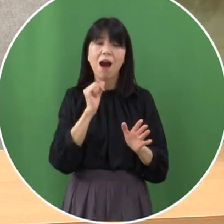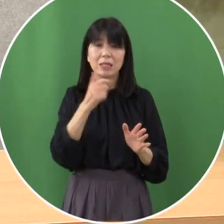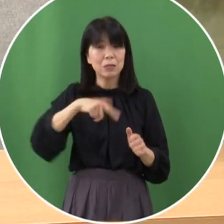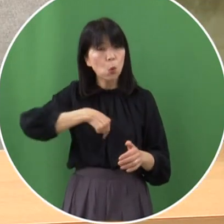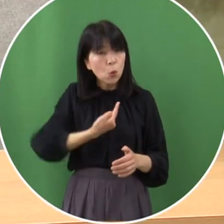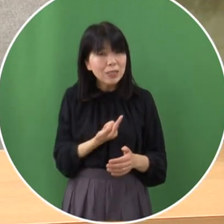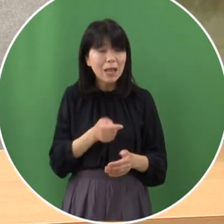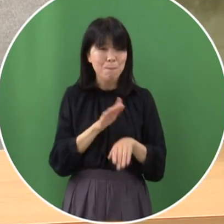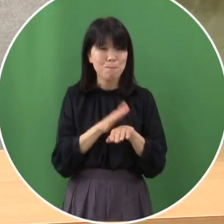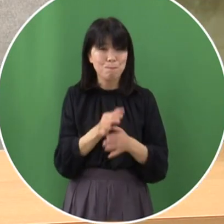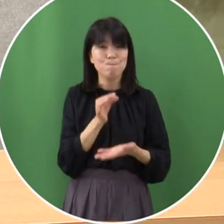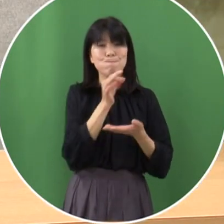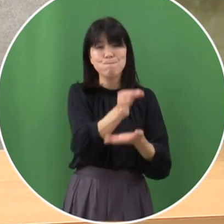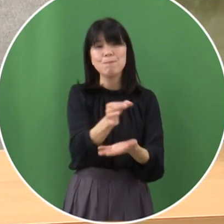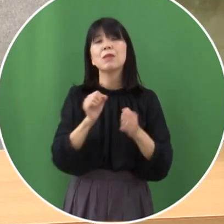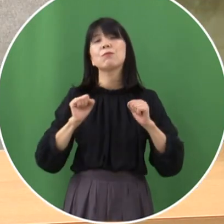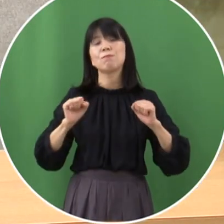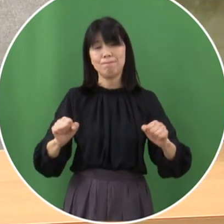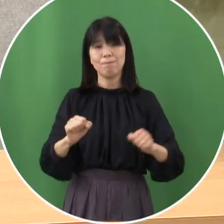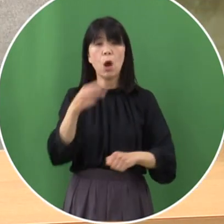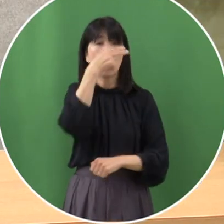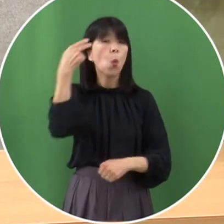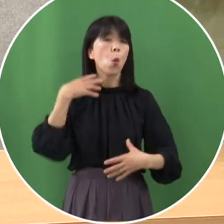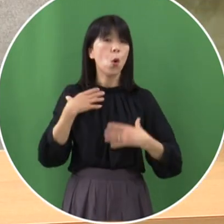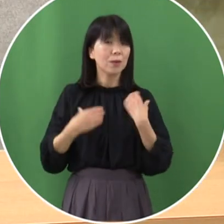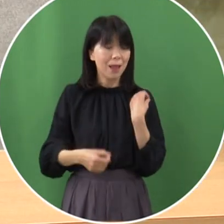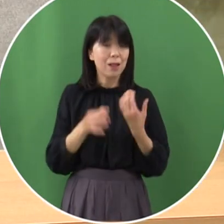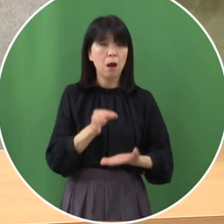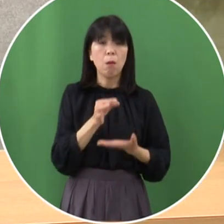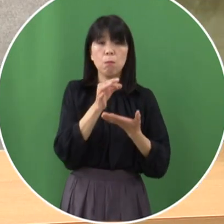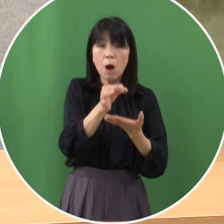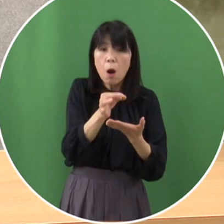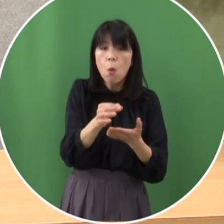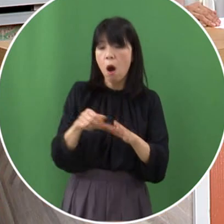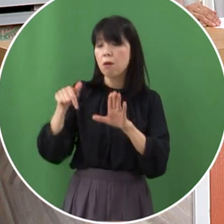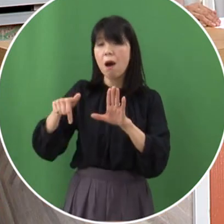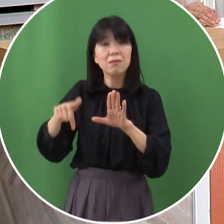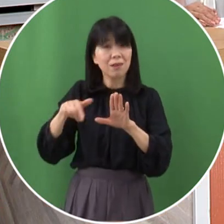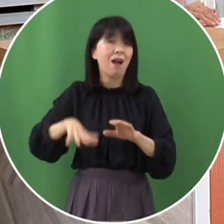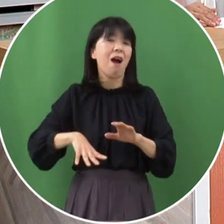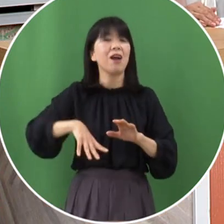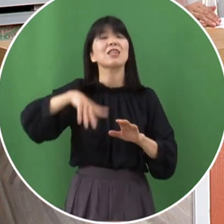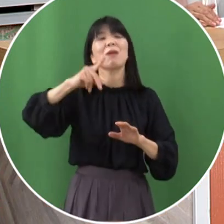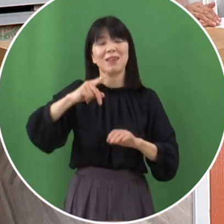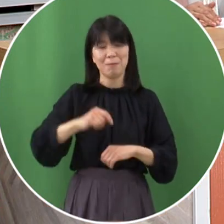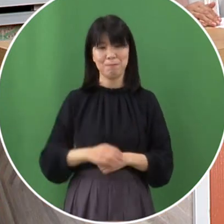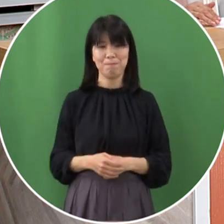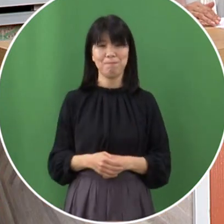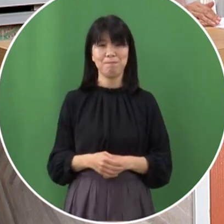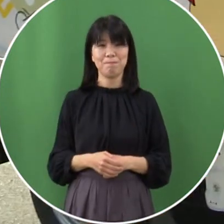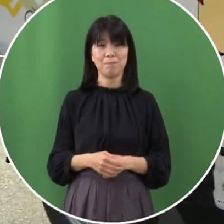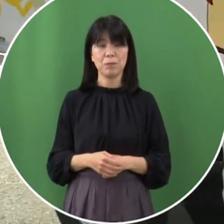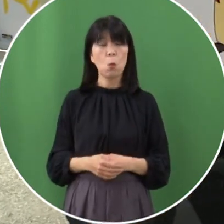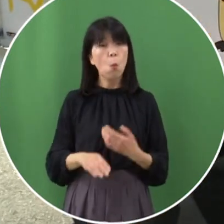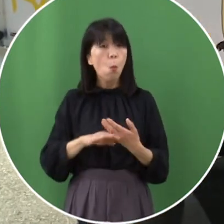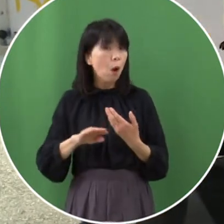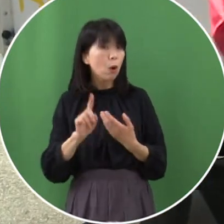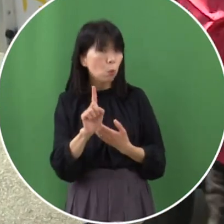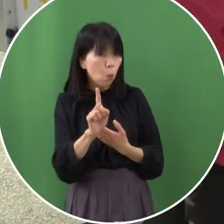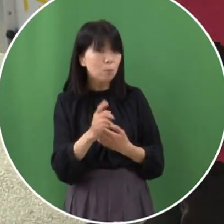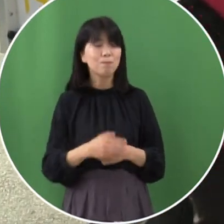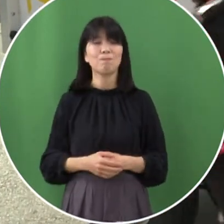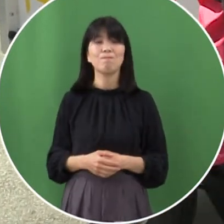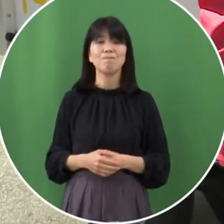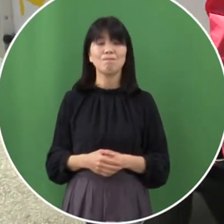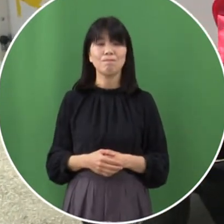高校生世代への児童手当の支給は関西で初めての取り組みとなります。 その他にはどうでしょうか。 現在実